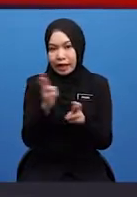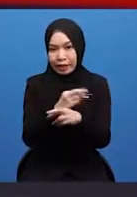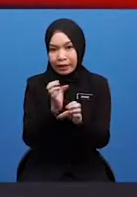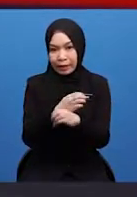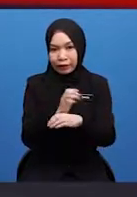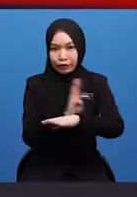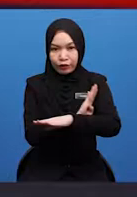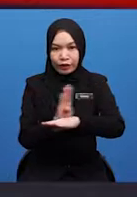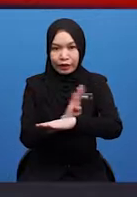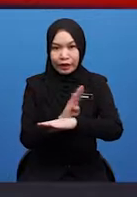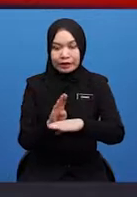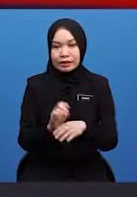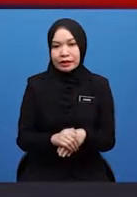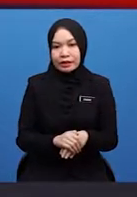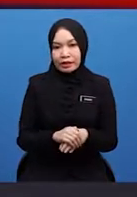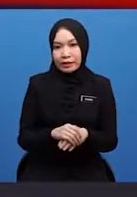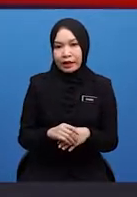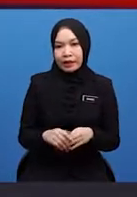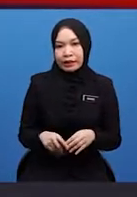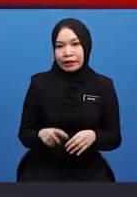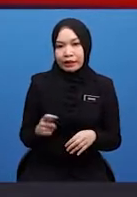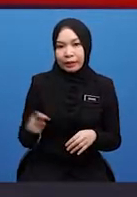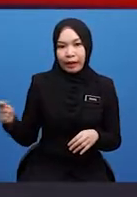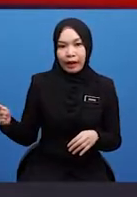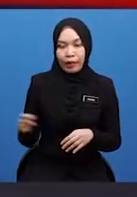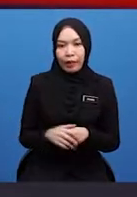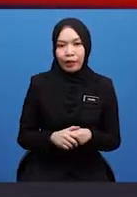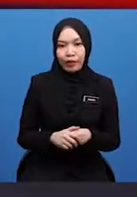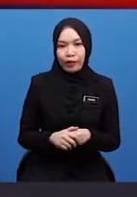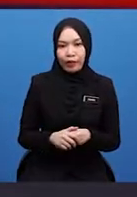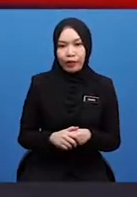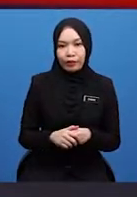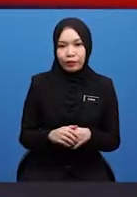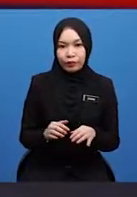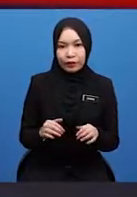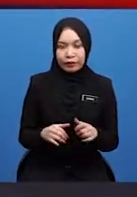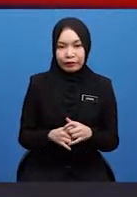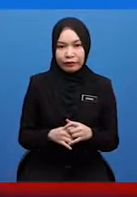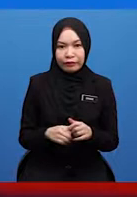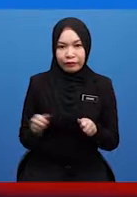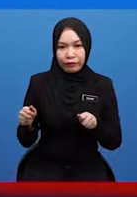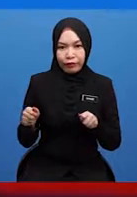perabot, automotif, peralatan digital dan lain-lain.